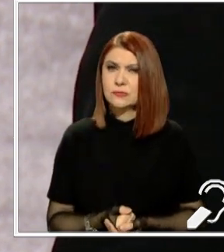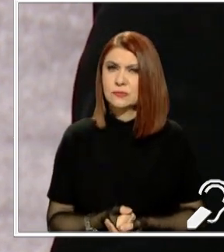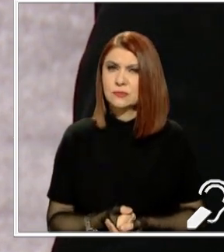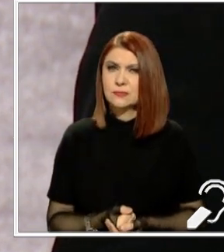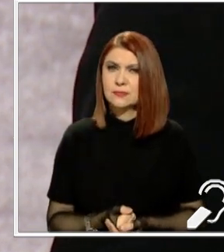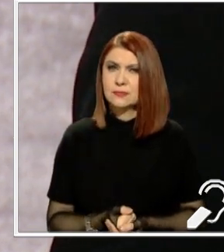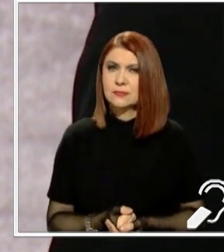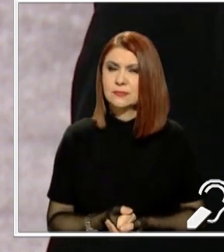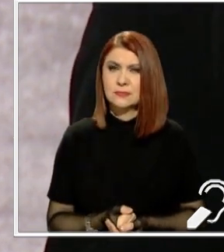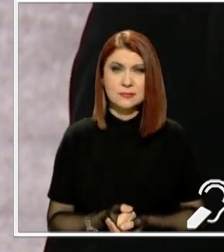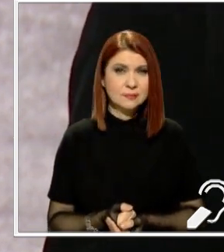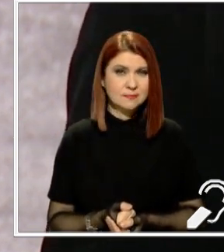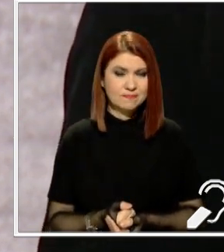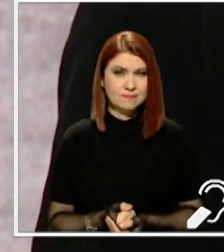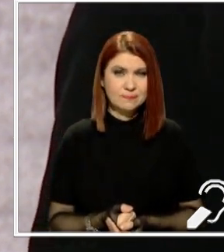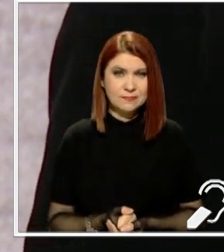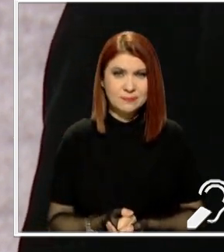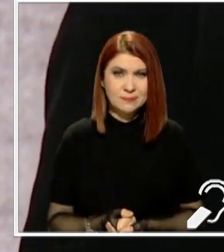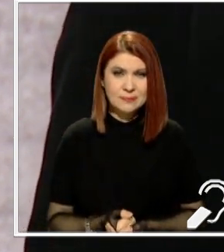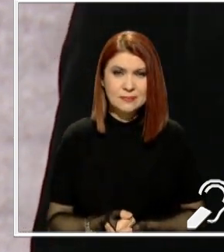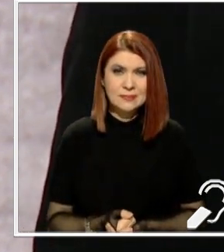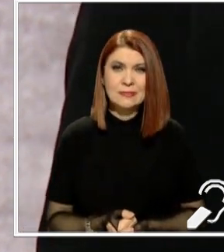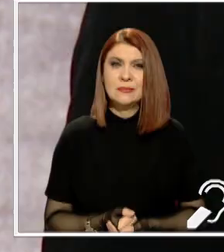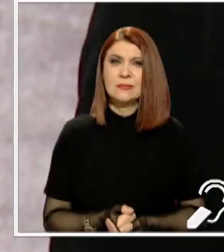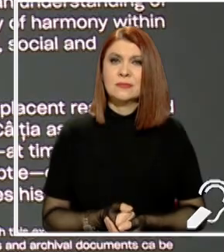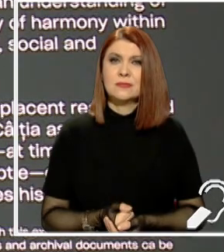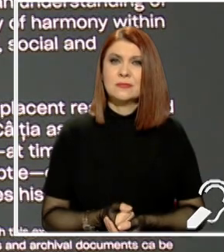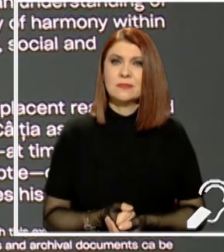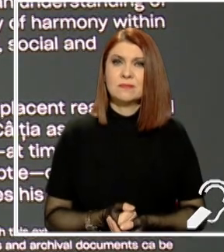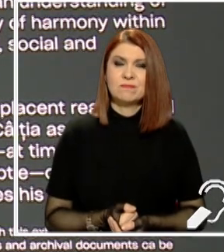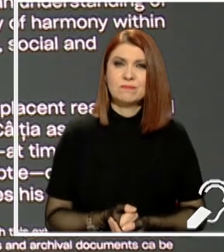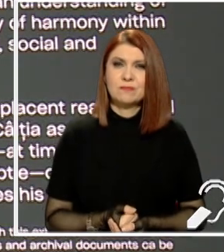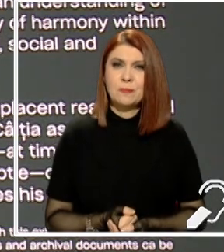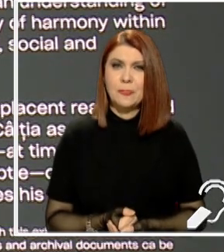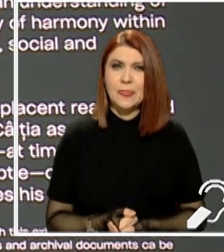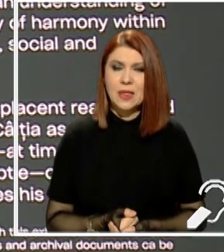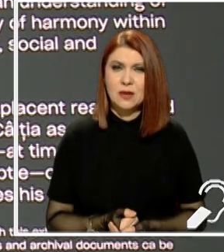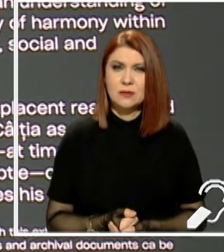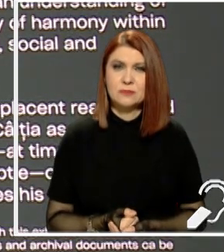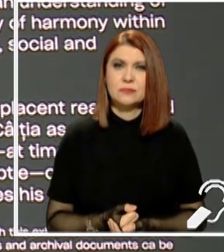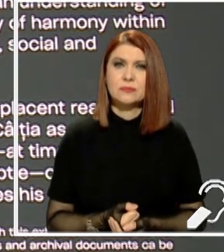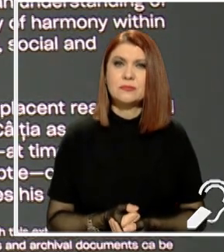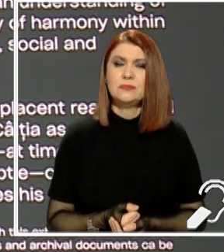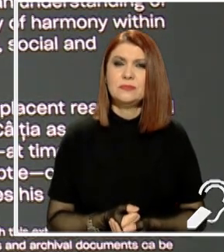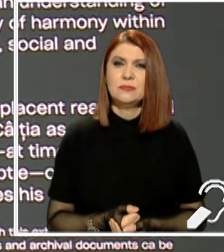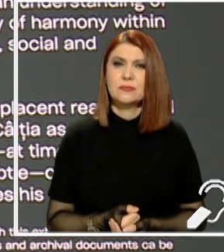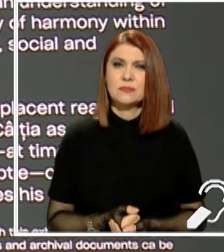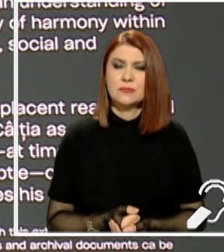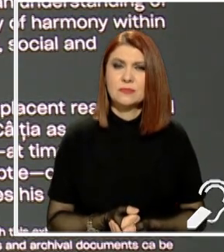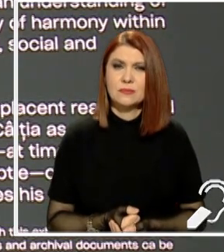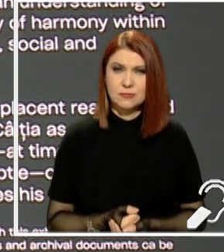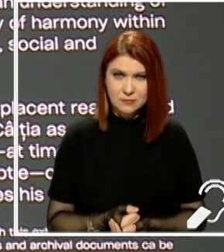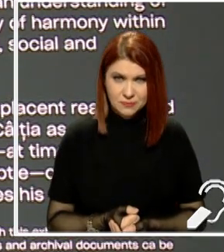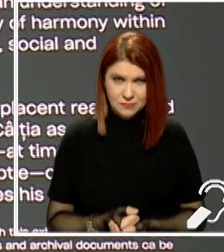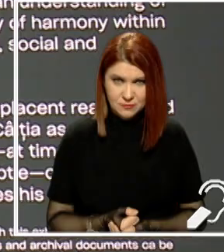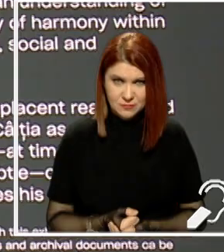oarecum timid și așa îi spun că ce aș vrea să fac. Și două săptămâni între noi a fost